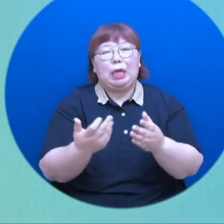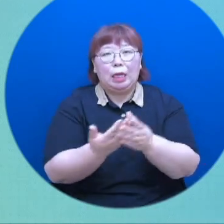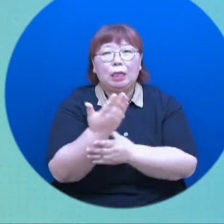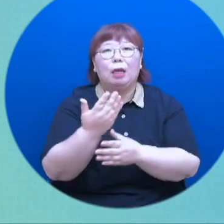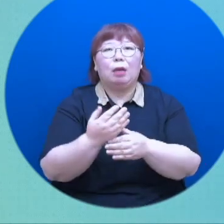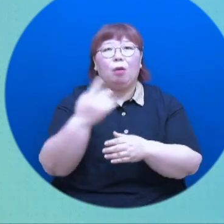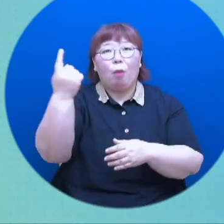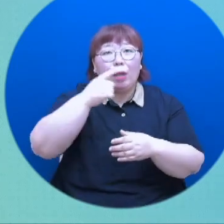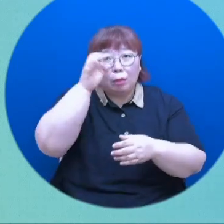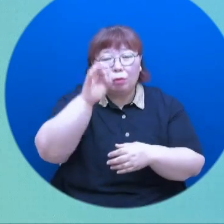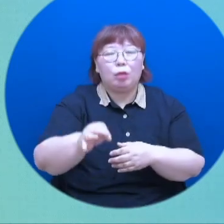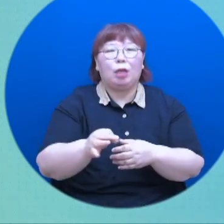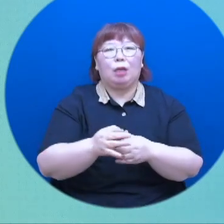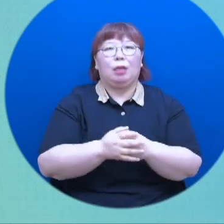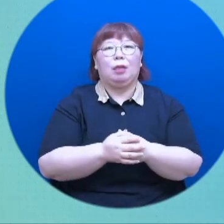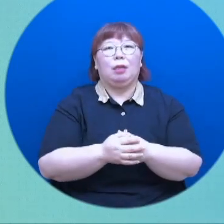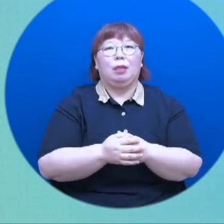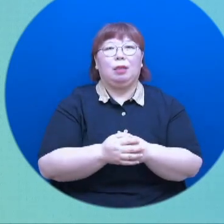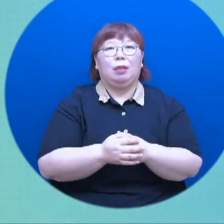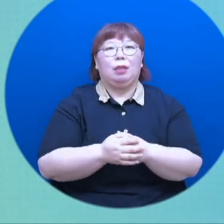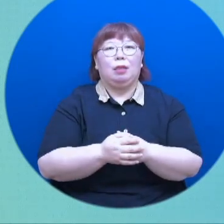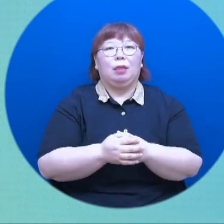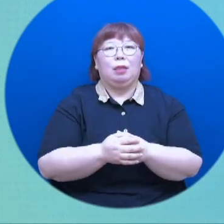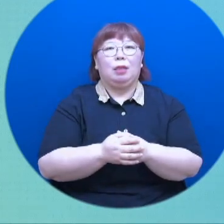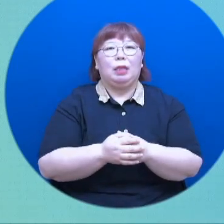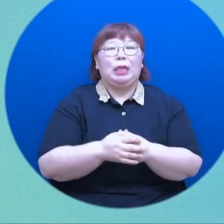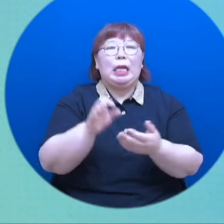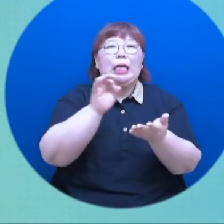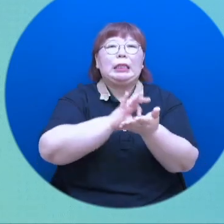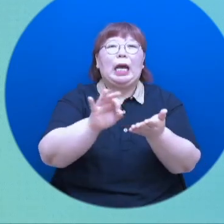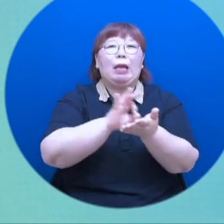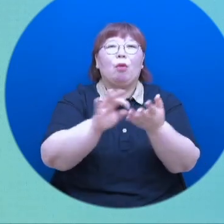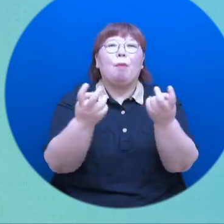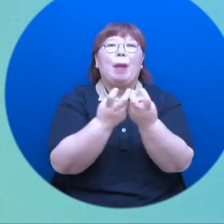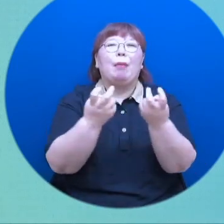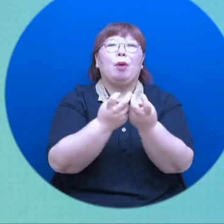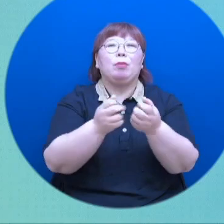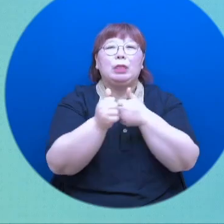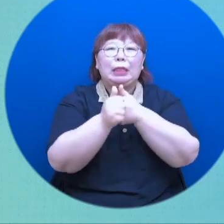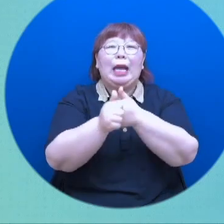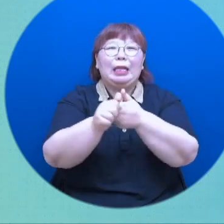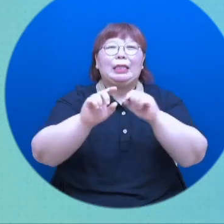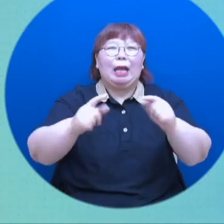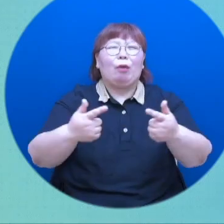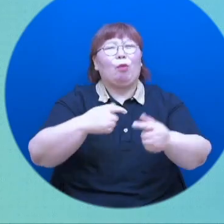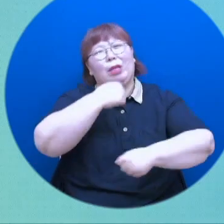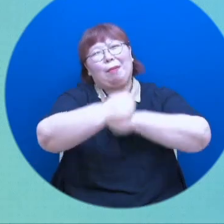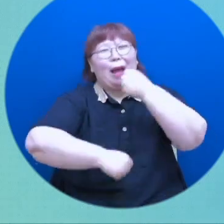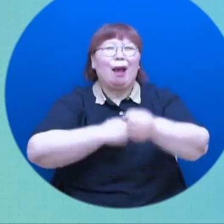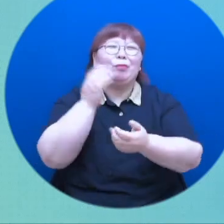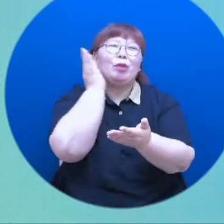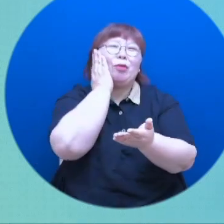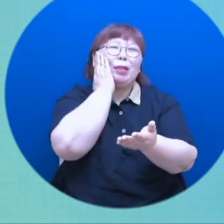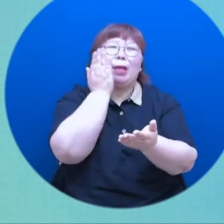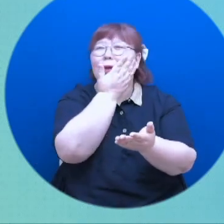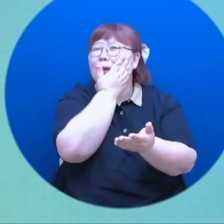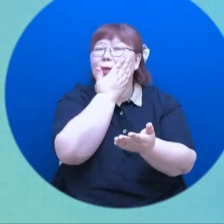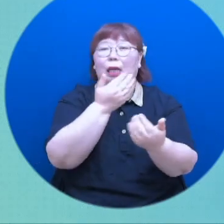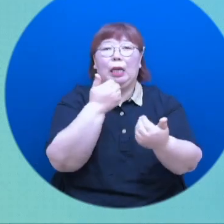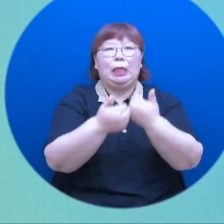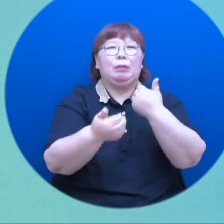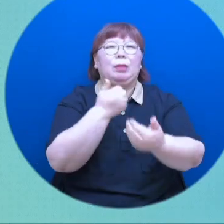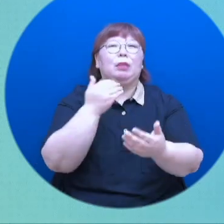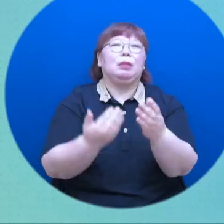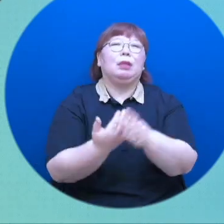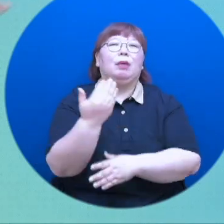그래서 와서 봤더니 사형법을 따르지 않은 거예요. 지무대로 바른 거예요. 그랬더니 트러블이 생긴 거예요.